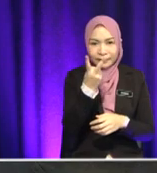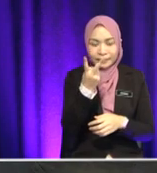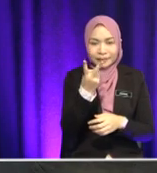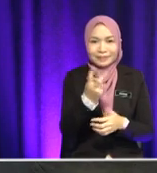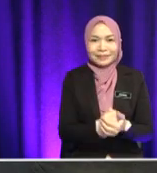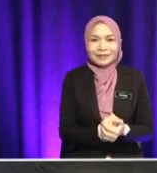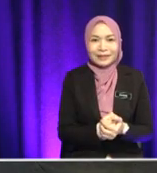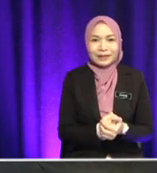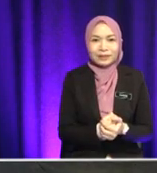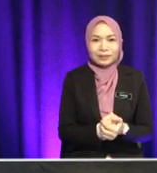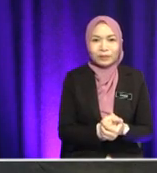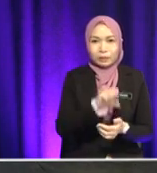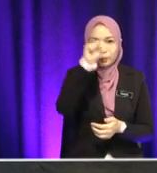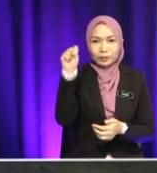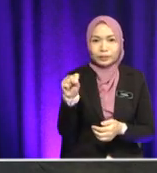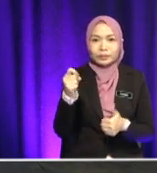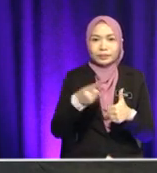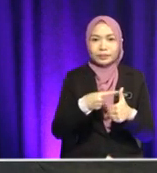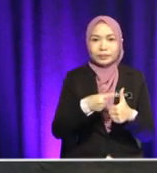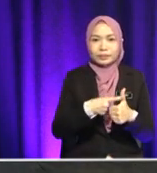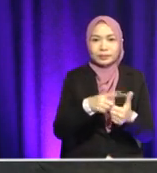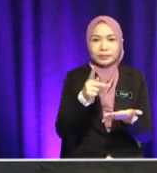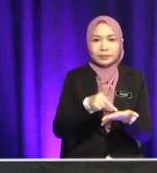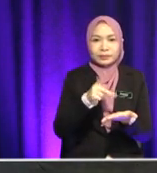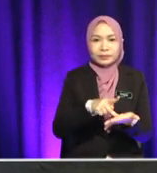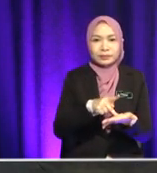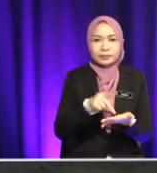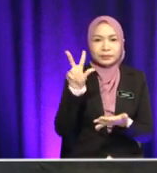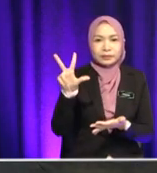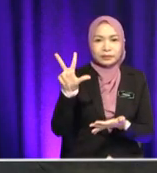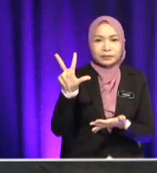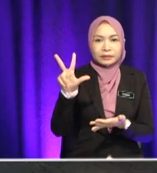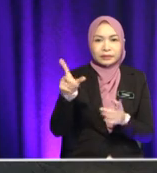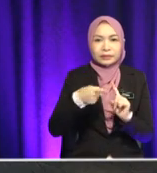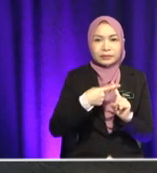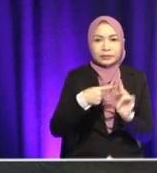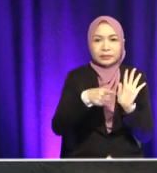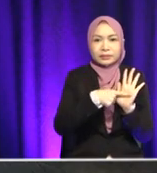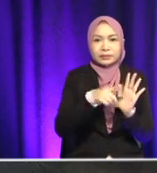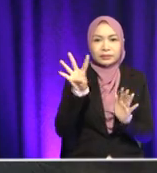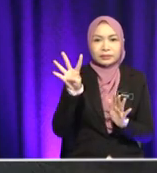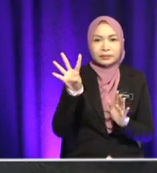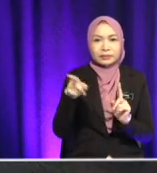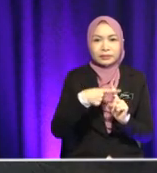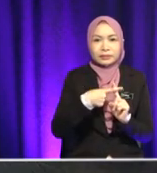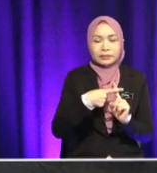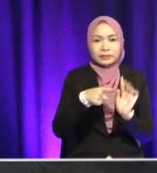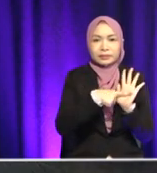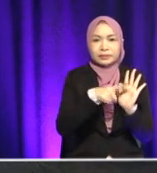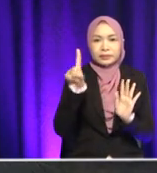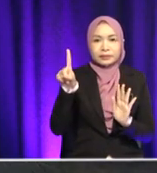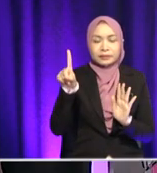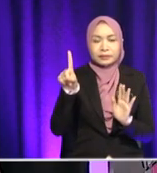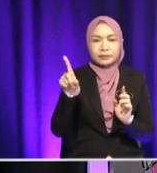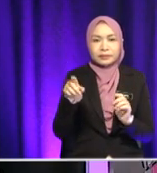seorang pertama hitung Oke 3 + 1 + dengan kurungan